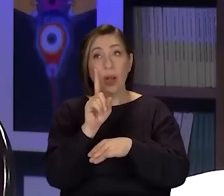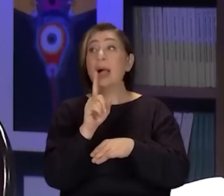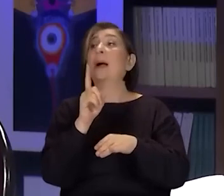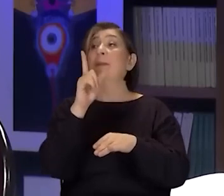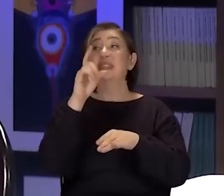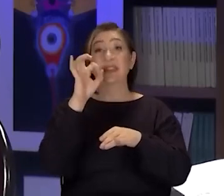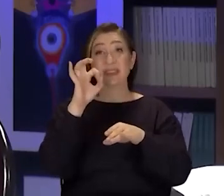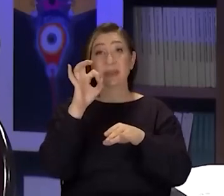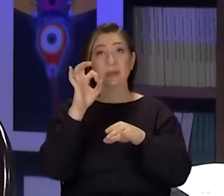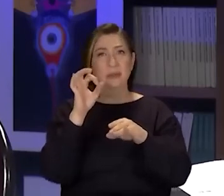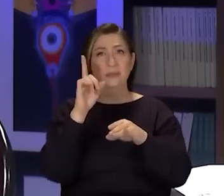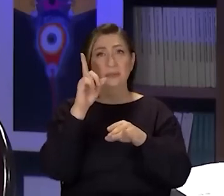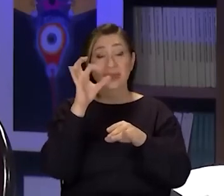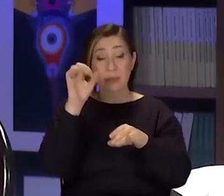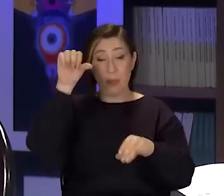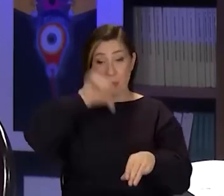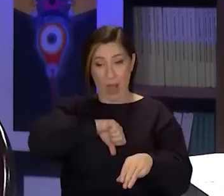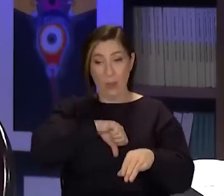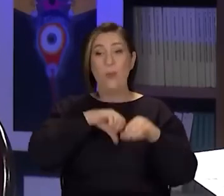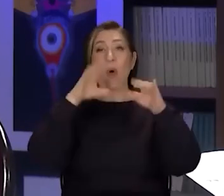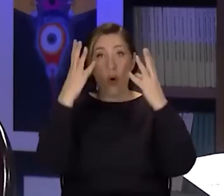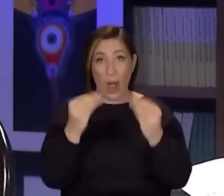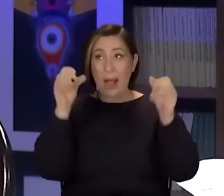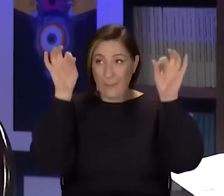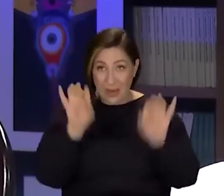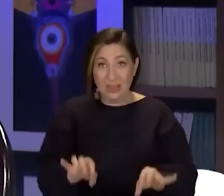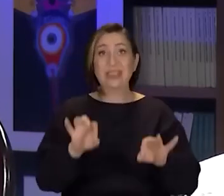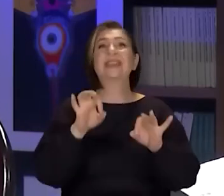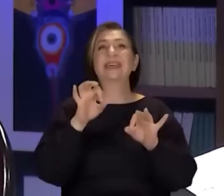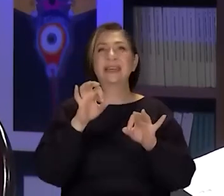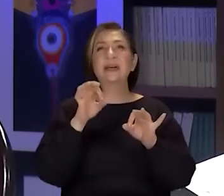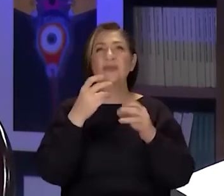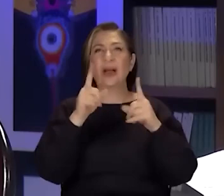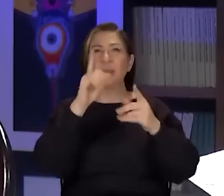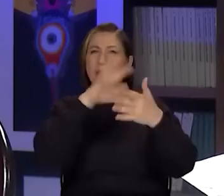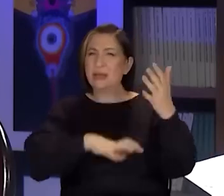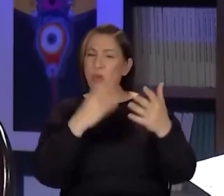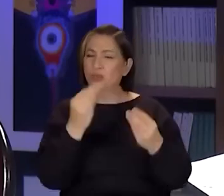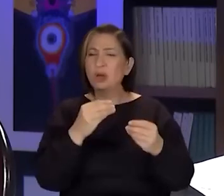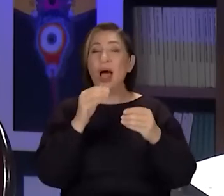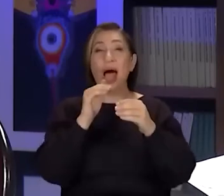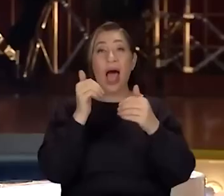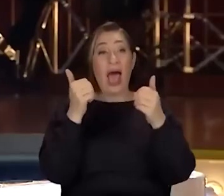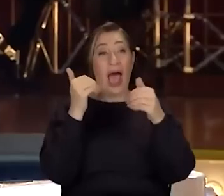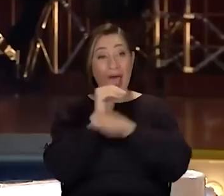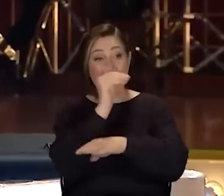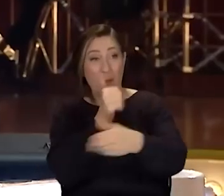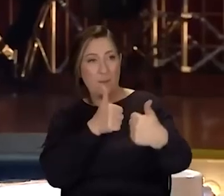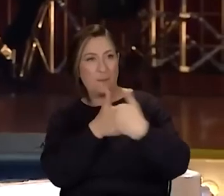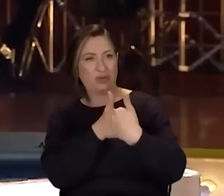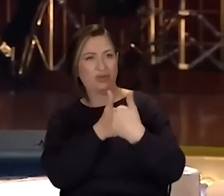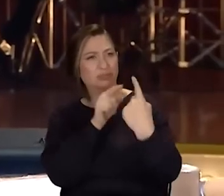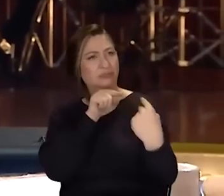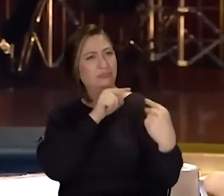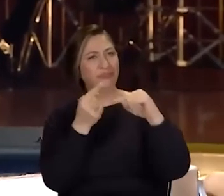gelip başlamadığı hayatla mı? 1-0 mağlup başladı. Mağlup başladı, evet. Farklı bir tanıtım metni olmuş. Hayatla maçımızı ve